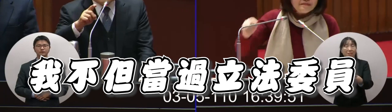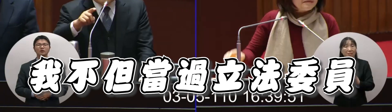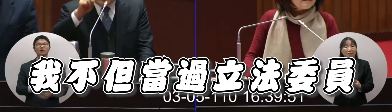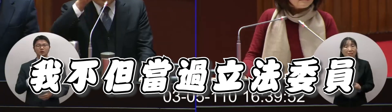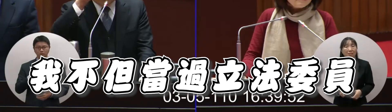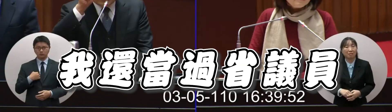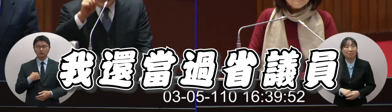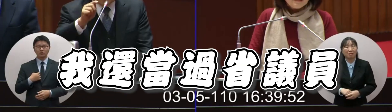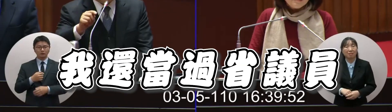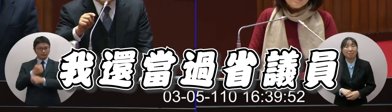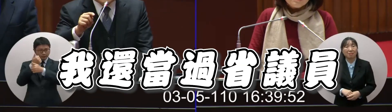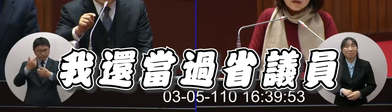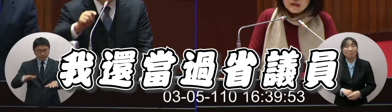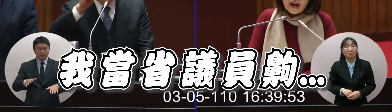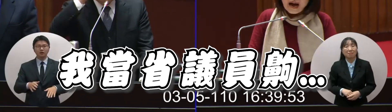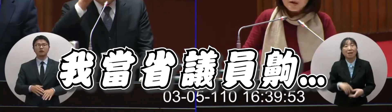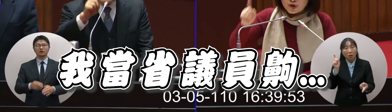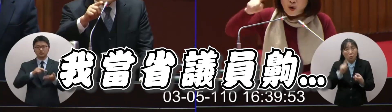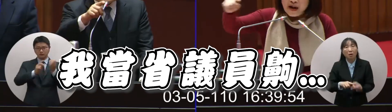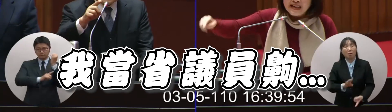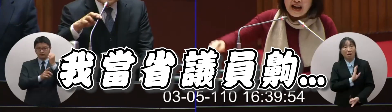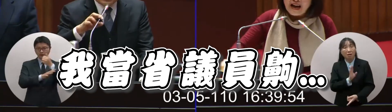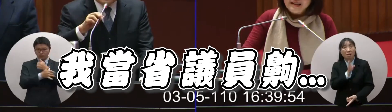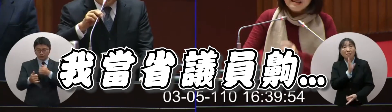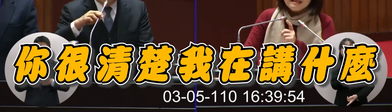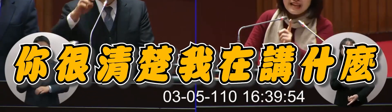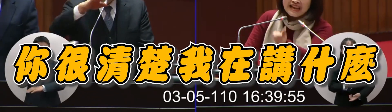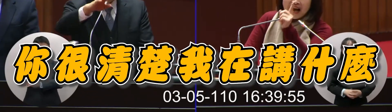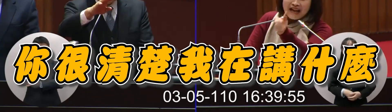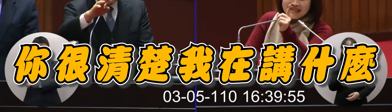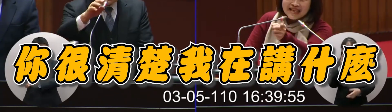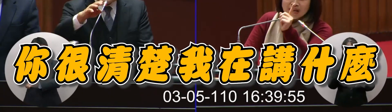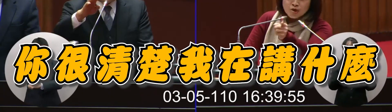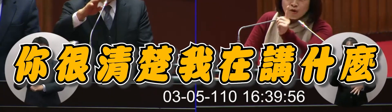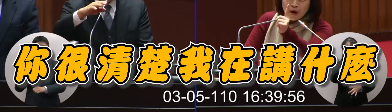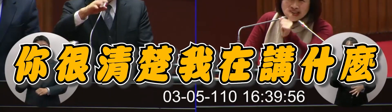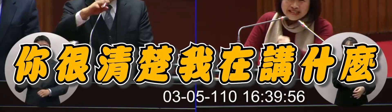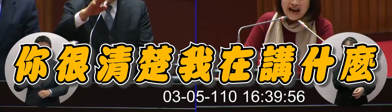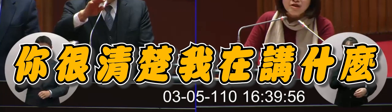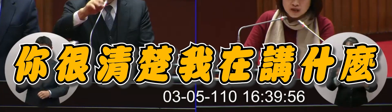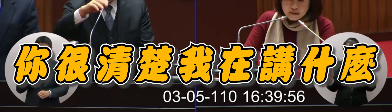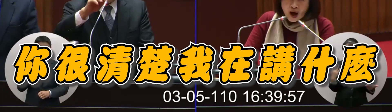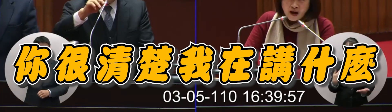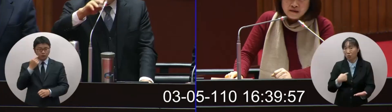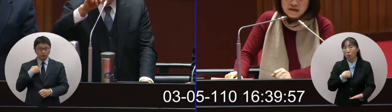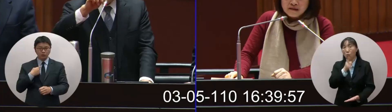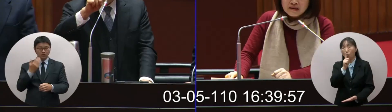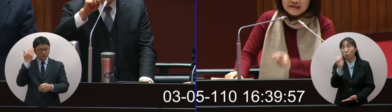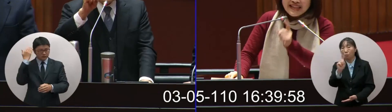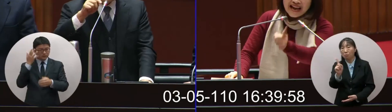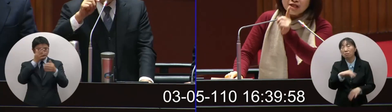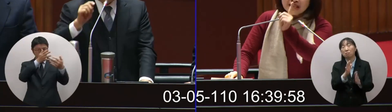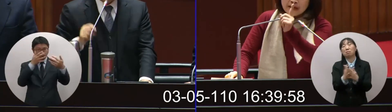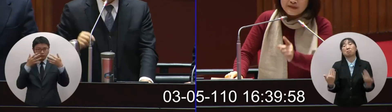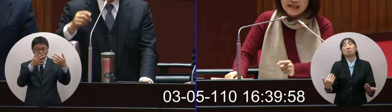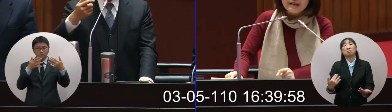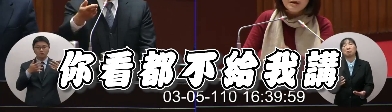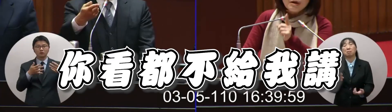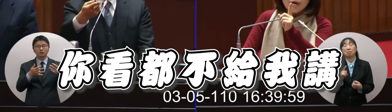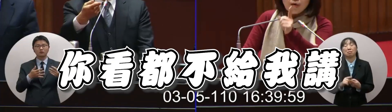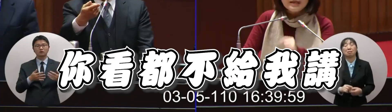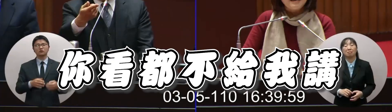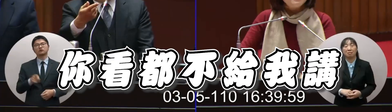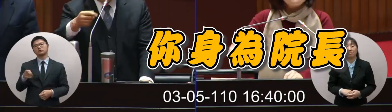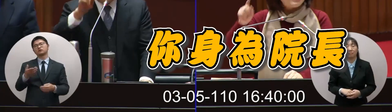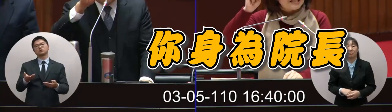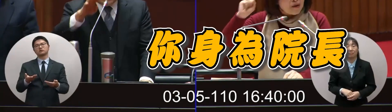当过立法委员，我还当过省议员。 是啊， 我当省议员哦。 你很清楚我在讲什么。 我在， 但是你， 请看的